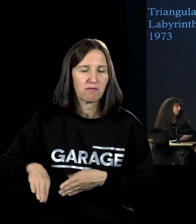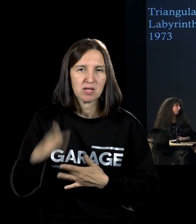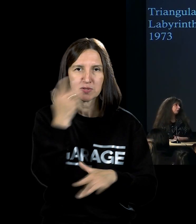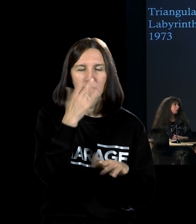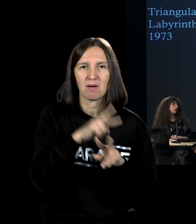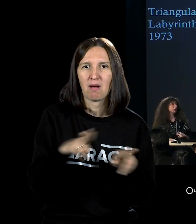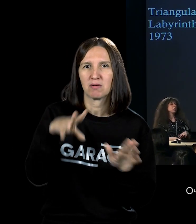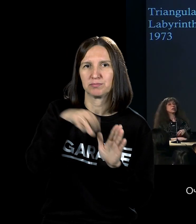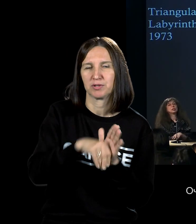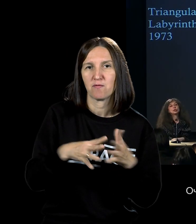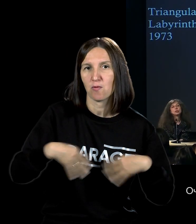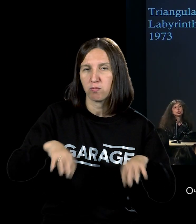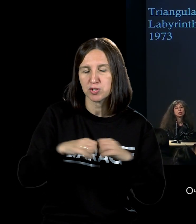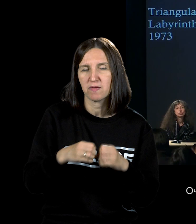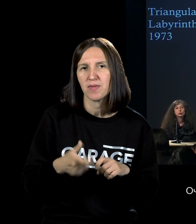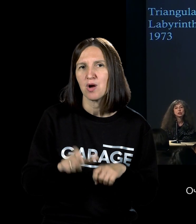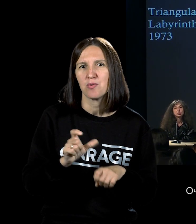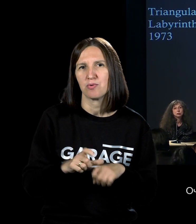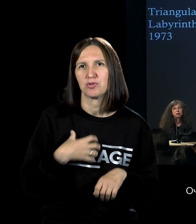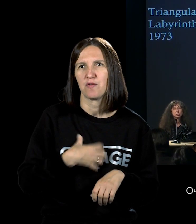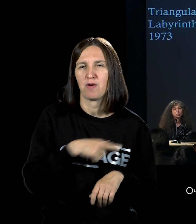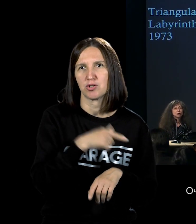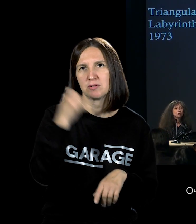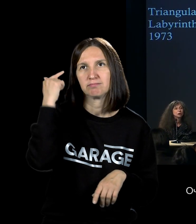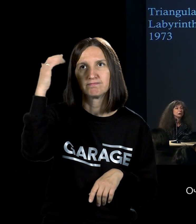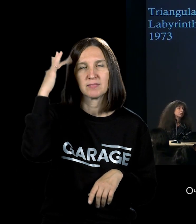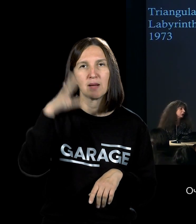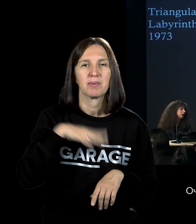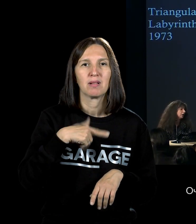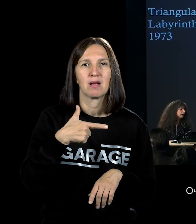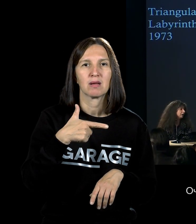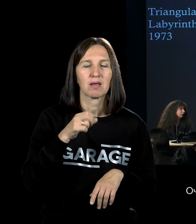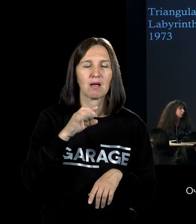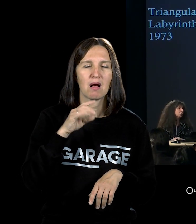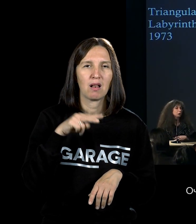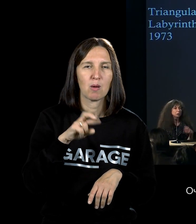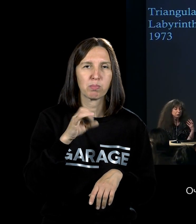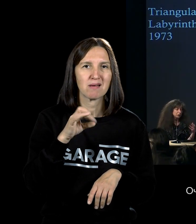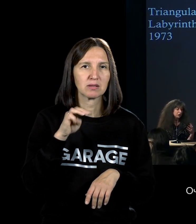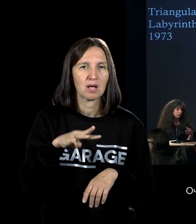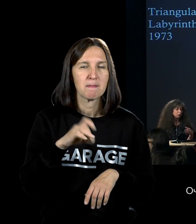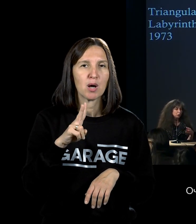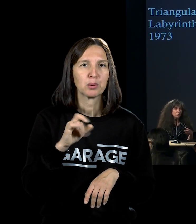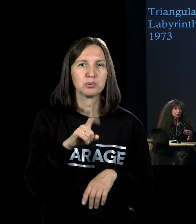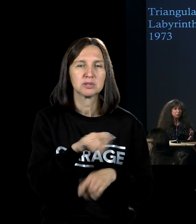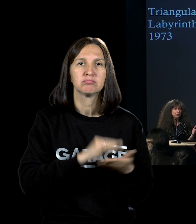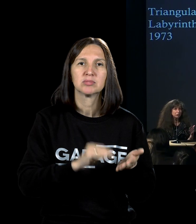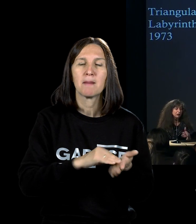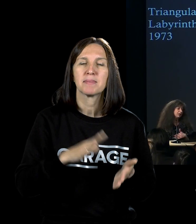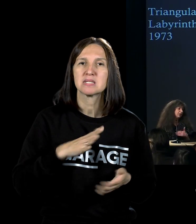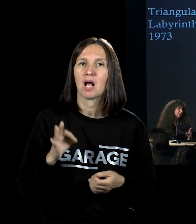его очень важных для него мыслителей был Герберт Маркузе, который как раз, собственно говоря, что писал о том,